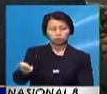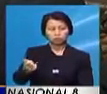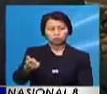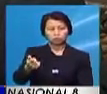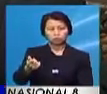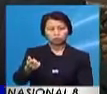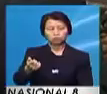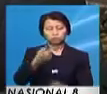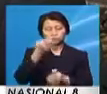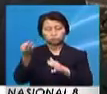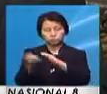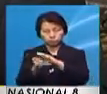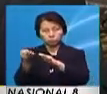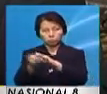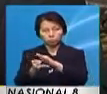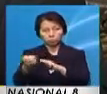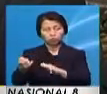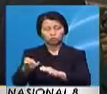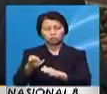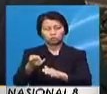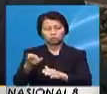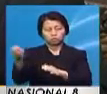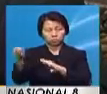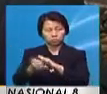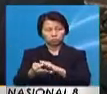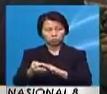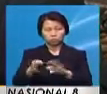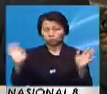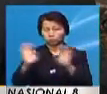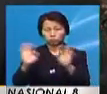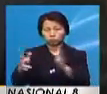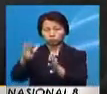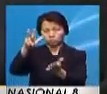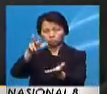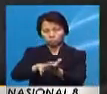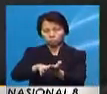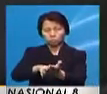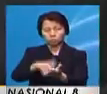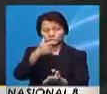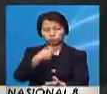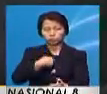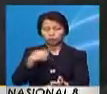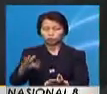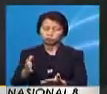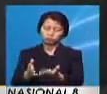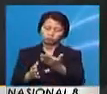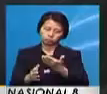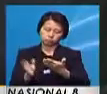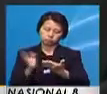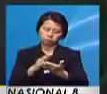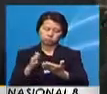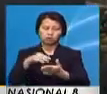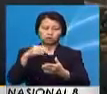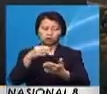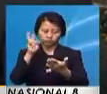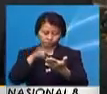this document, which is not a statutory declaration, because I look at it in the